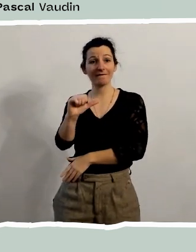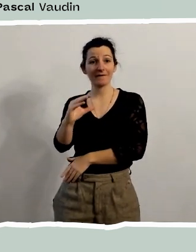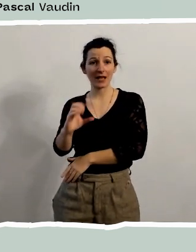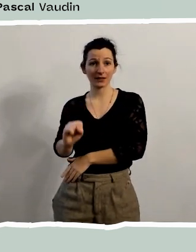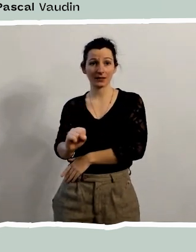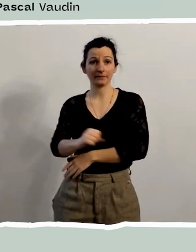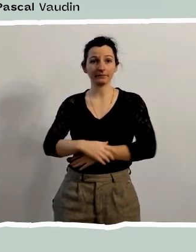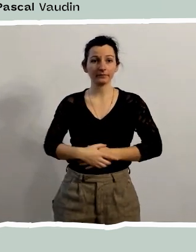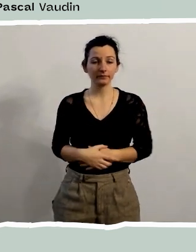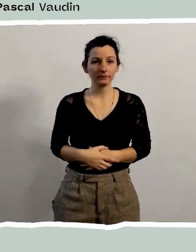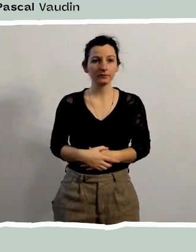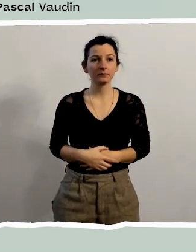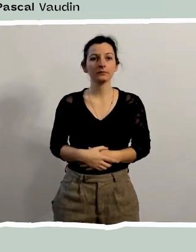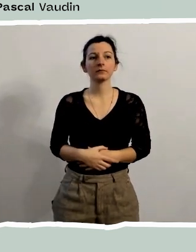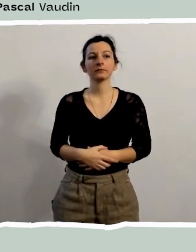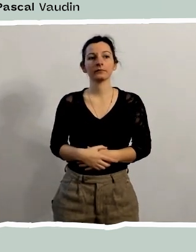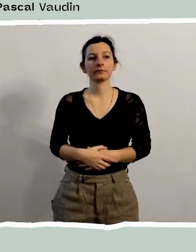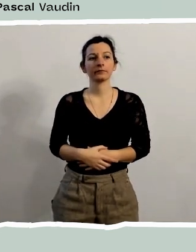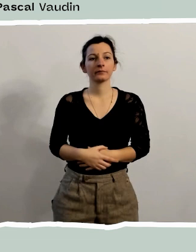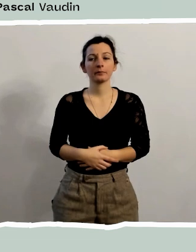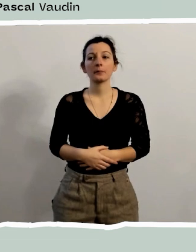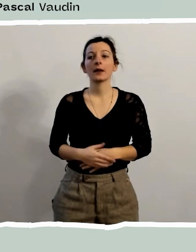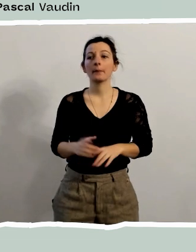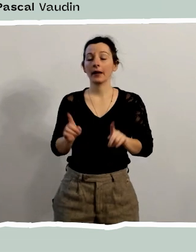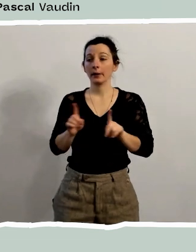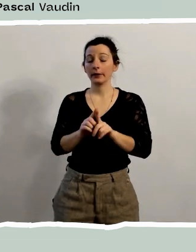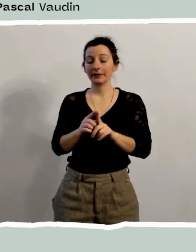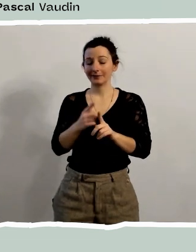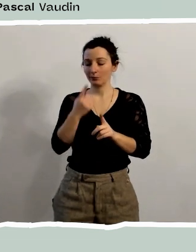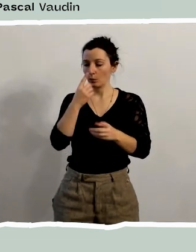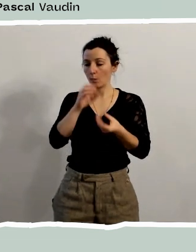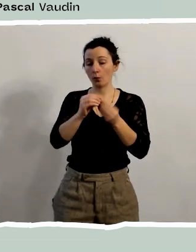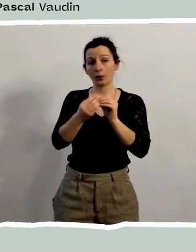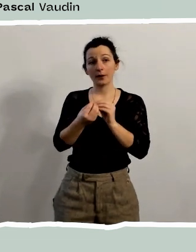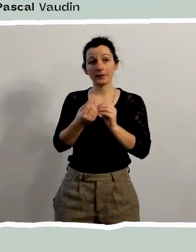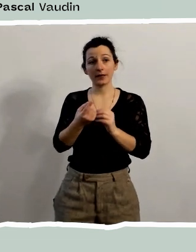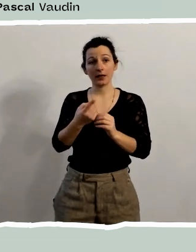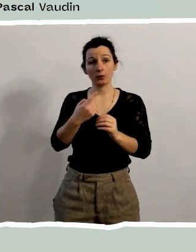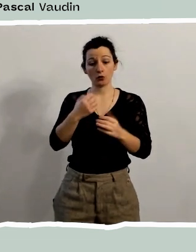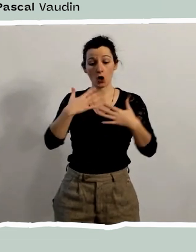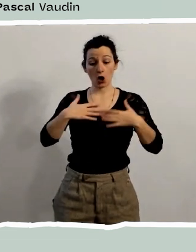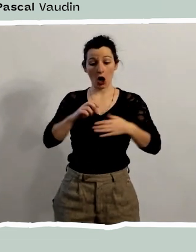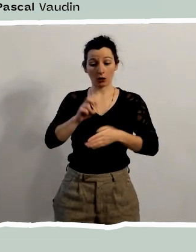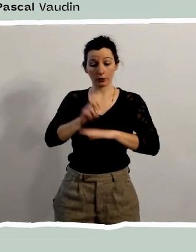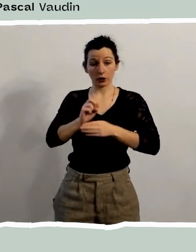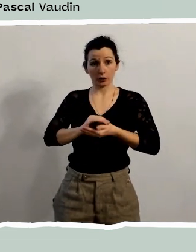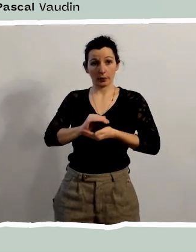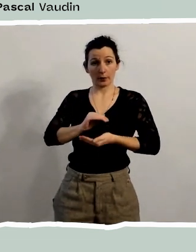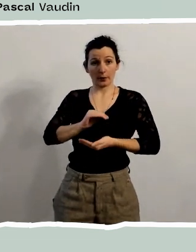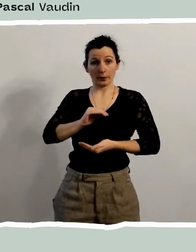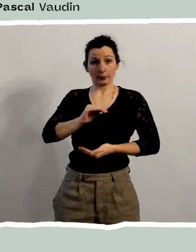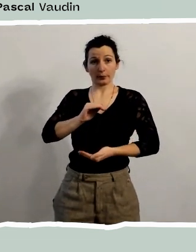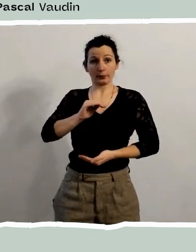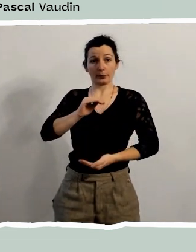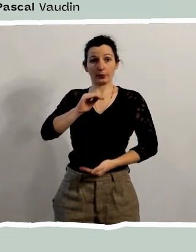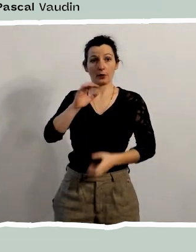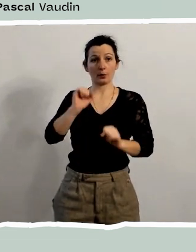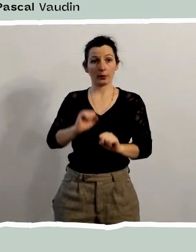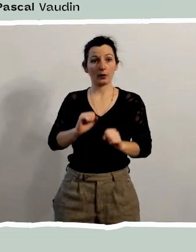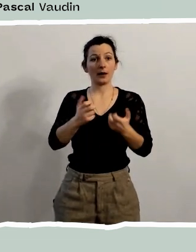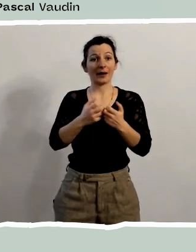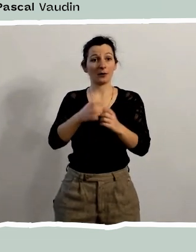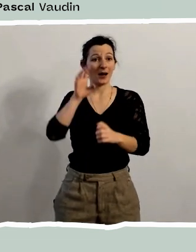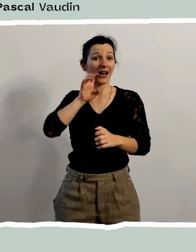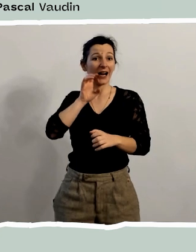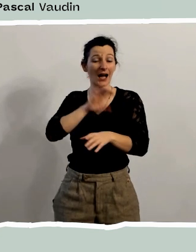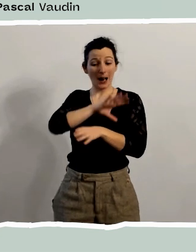Et un petit point qui est encore plus embêtant, c'est qu'on a la capacité de les accumuler dans le corps humain, et notamment dans les tissus adipeux, dans les